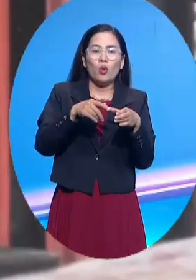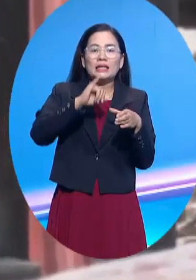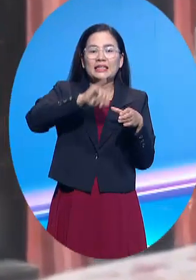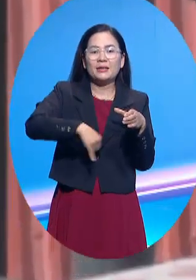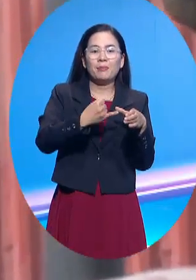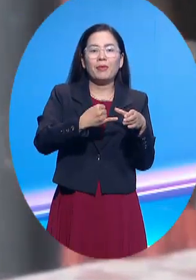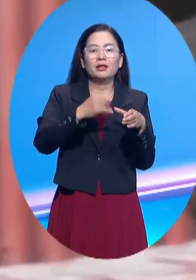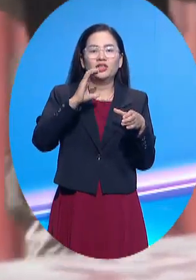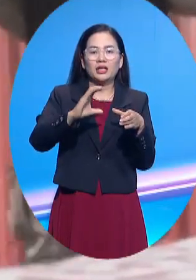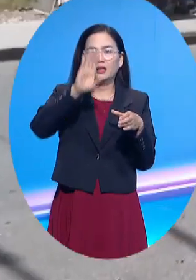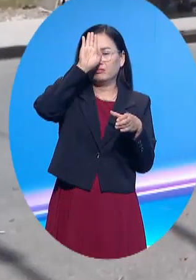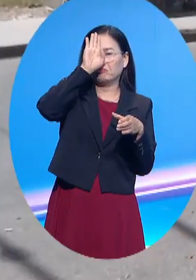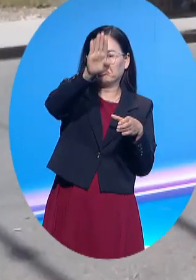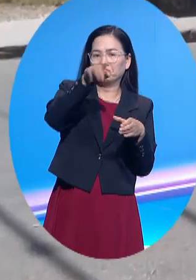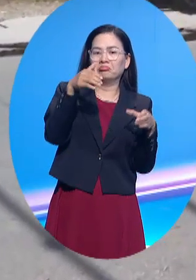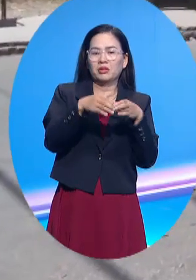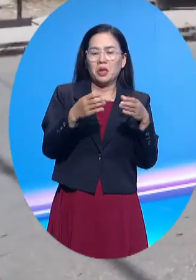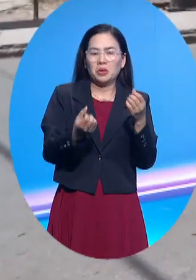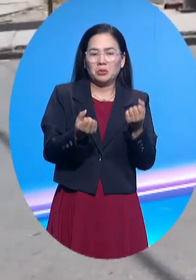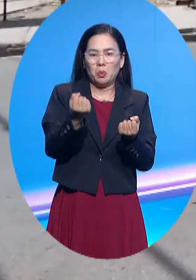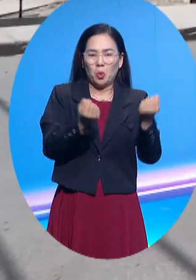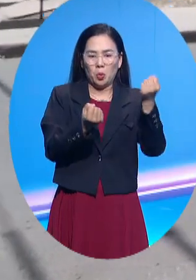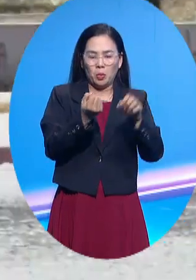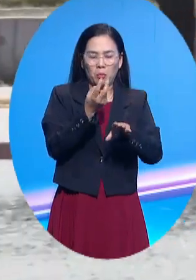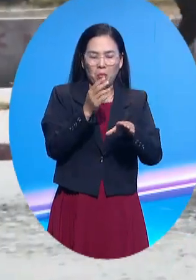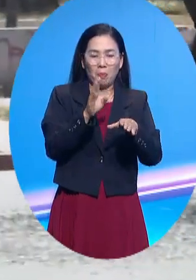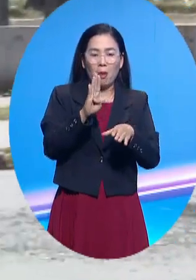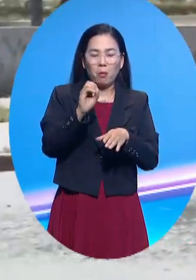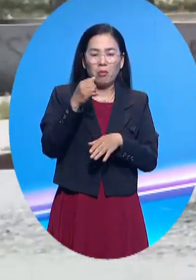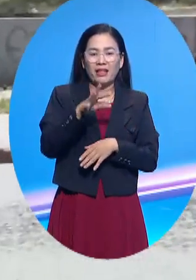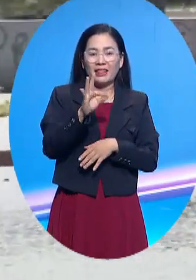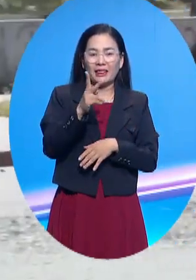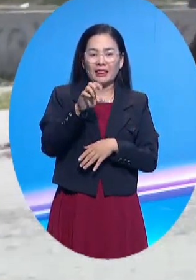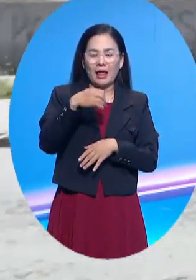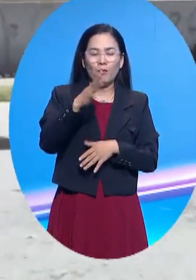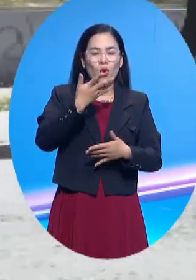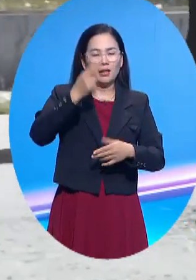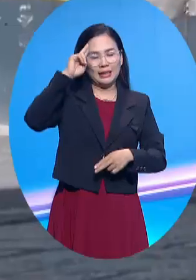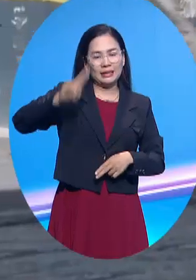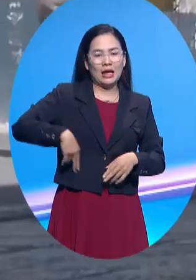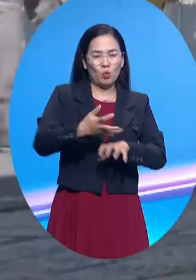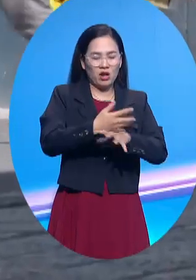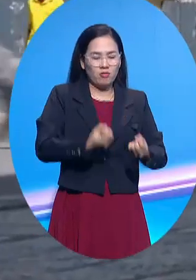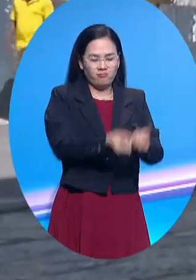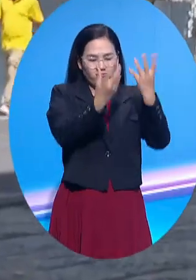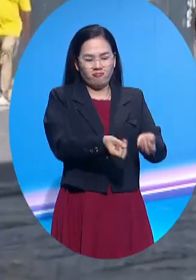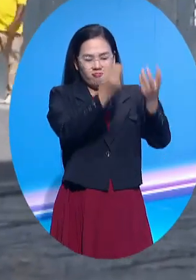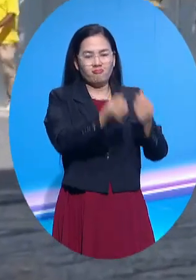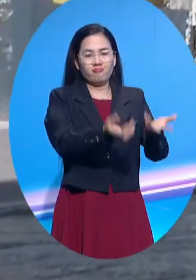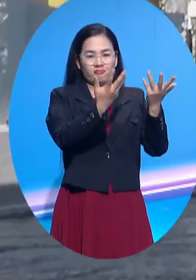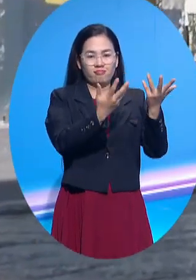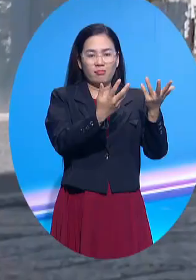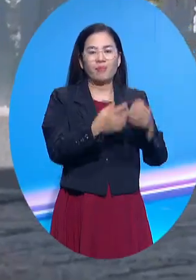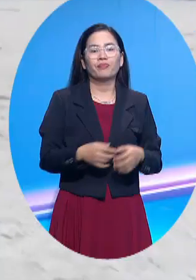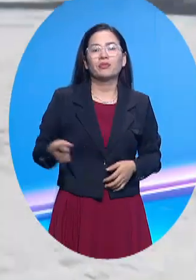do thủ lĩnh Jimmy Jerry Cầm đầu đã đốt cháy một xe bọc thép của cảnh sát quốc gia ở khu vực lân cận cung điện quốc gia